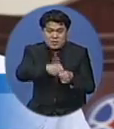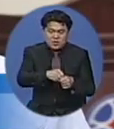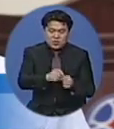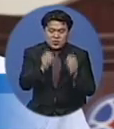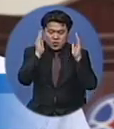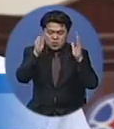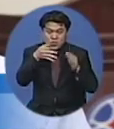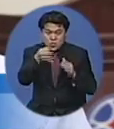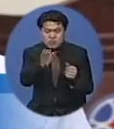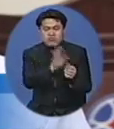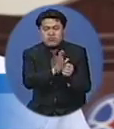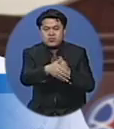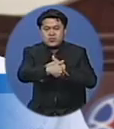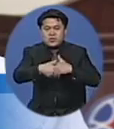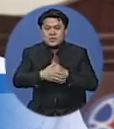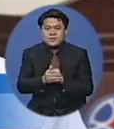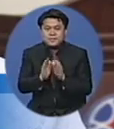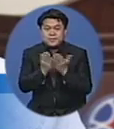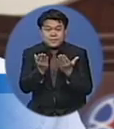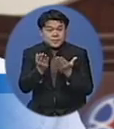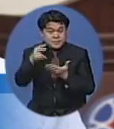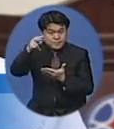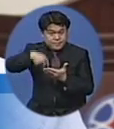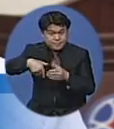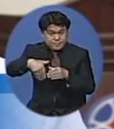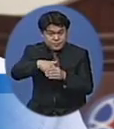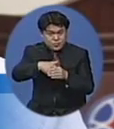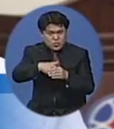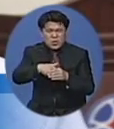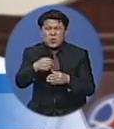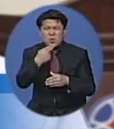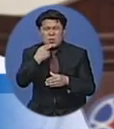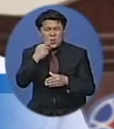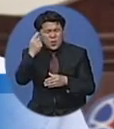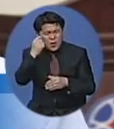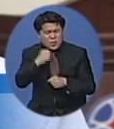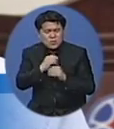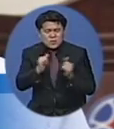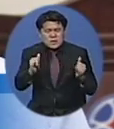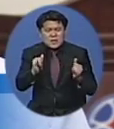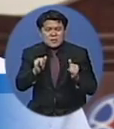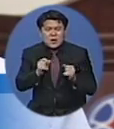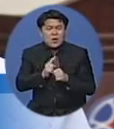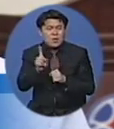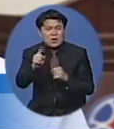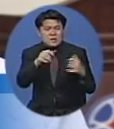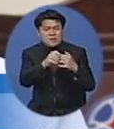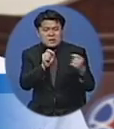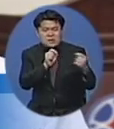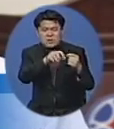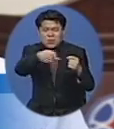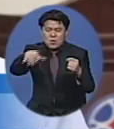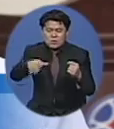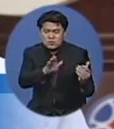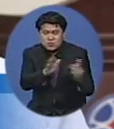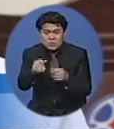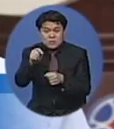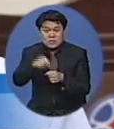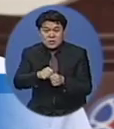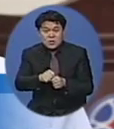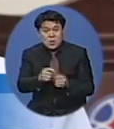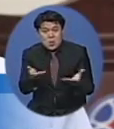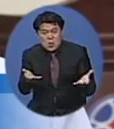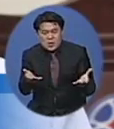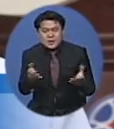문화를 즐길 여지가 이 전방에 나와 있는 군인 가족들은 너무 없기 때문에 독서 문화에 노출이 되고 더 훌륭한